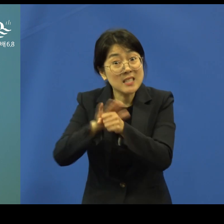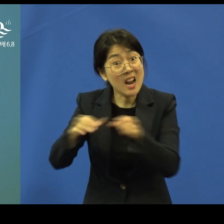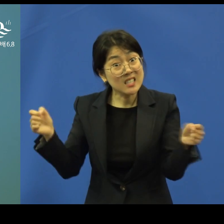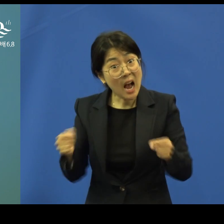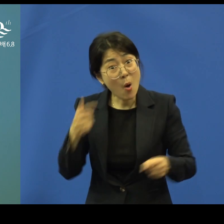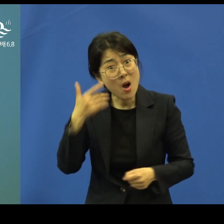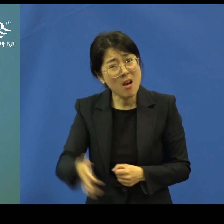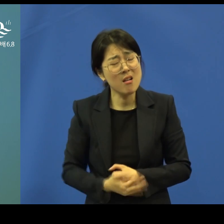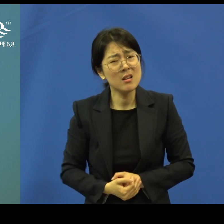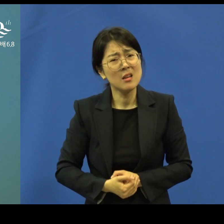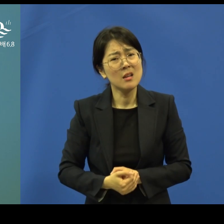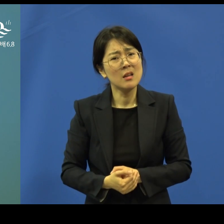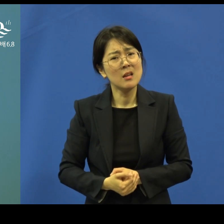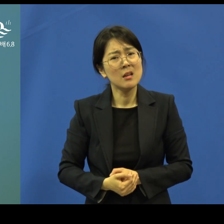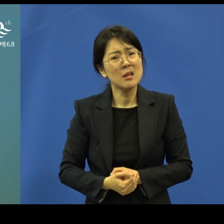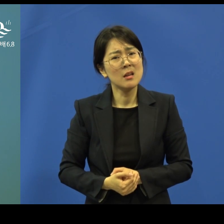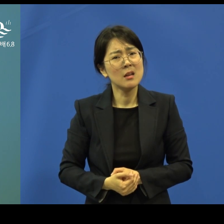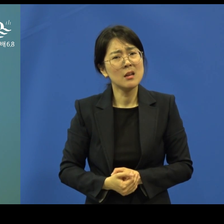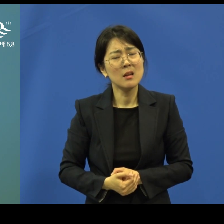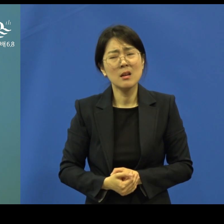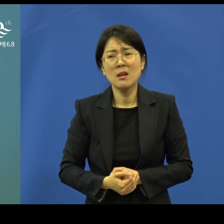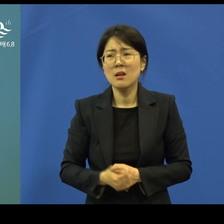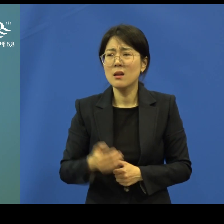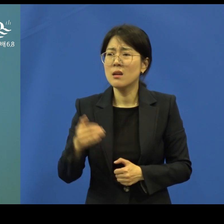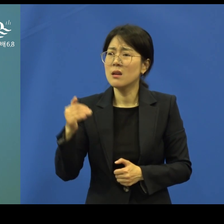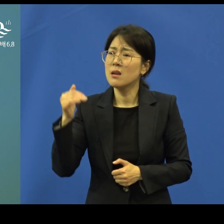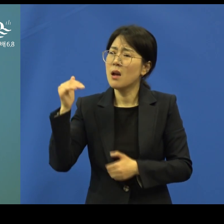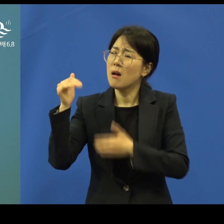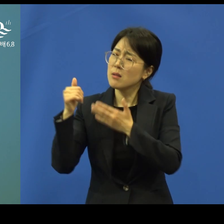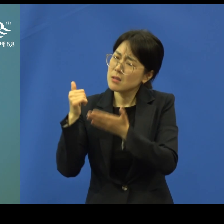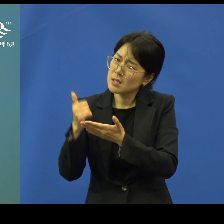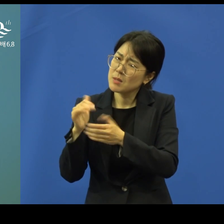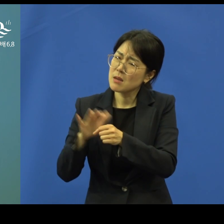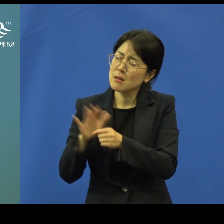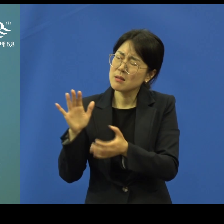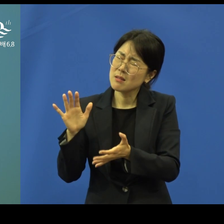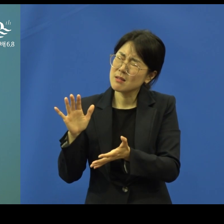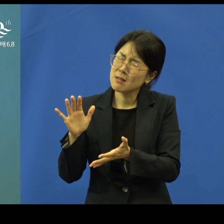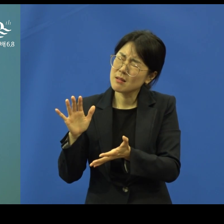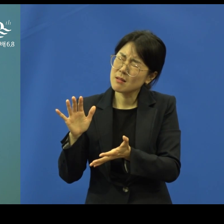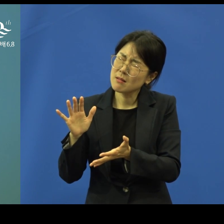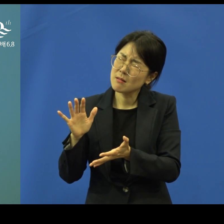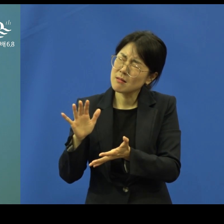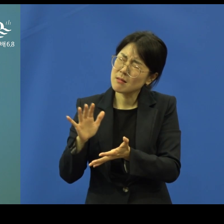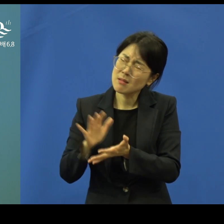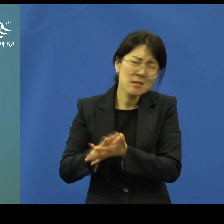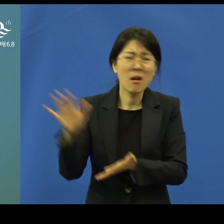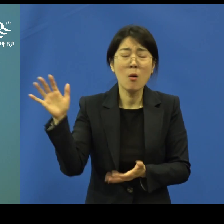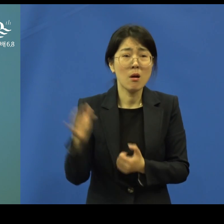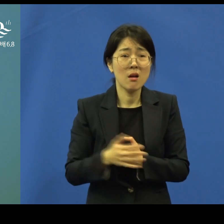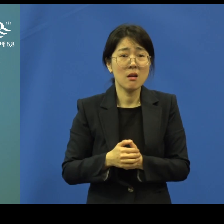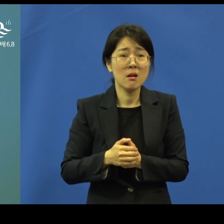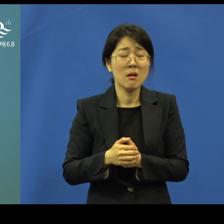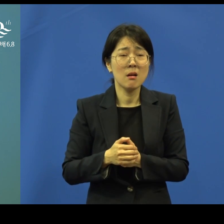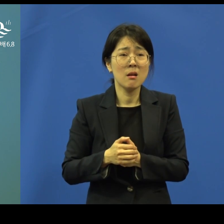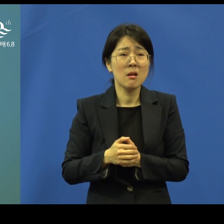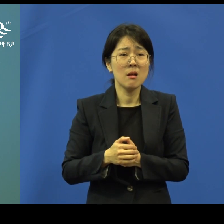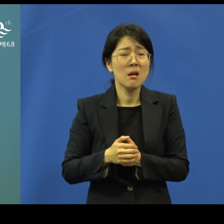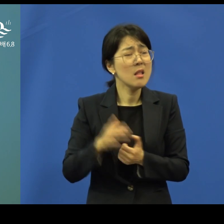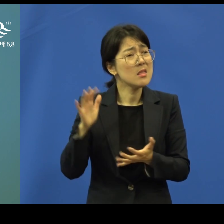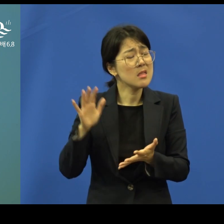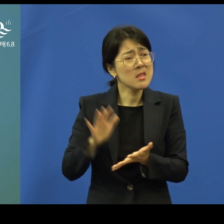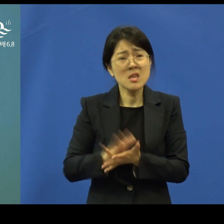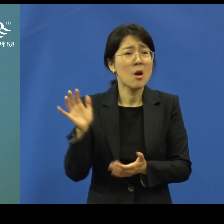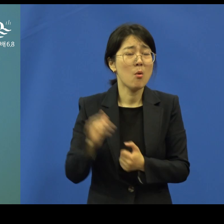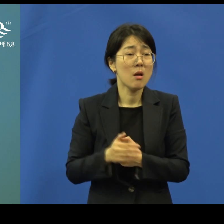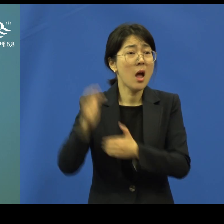한 번도 불꽃 같은 하나님의 사랑을 경험해 보지 못한 사람들은 미지근한